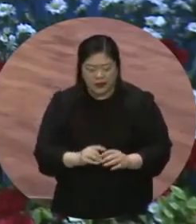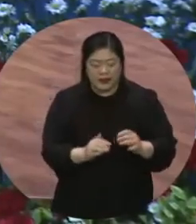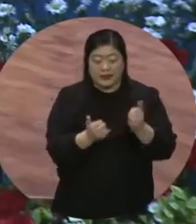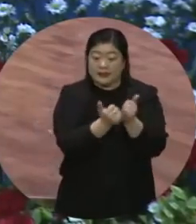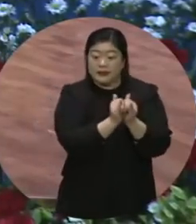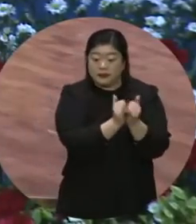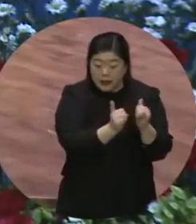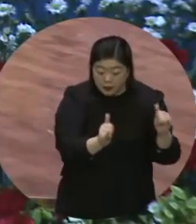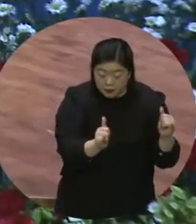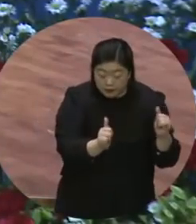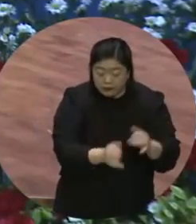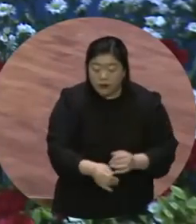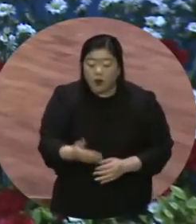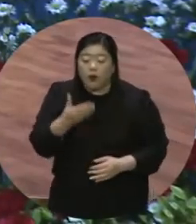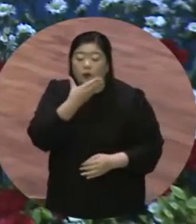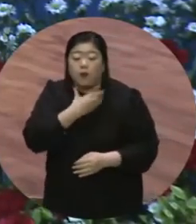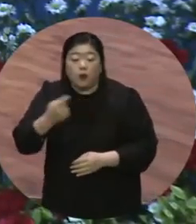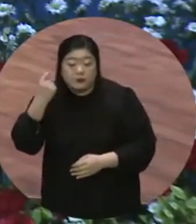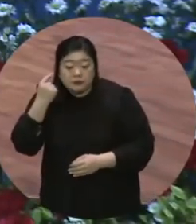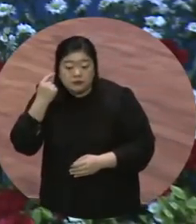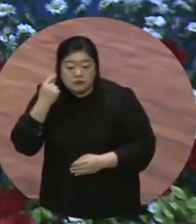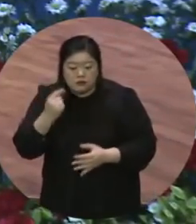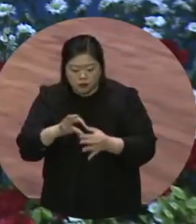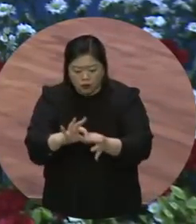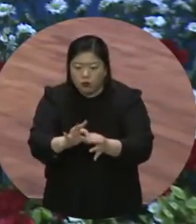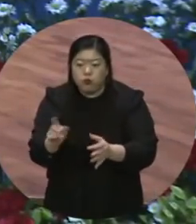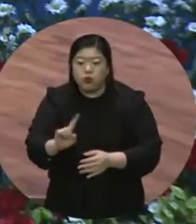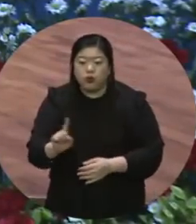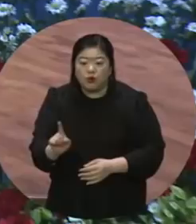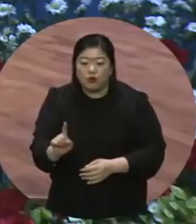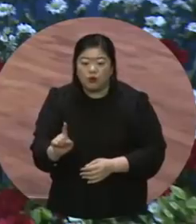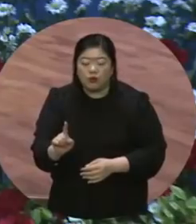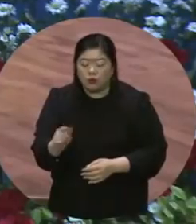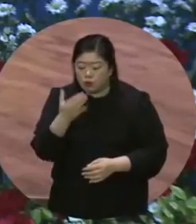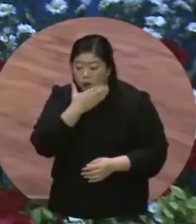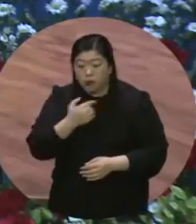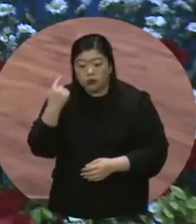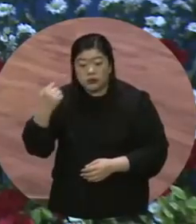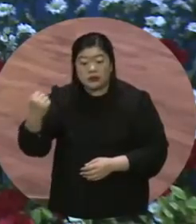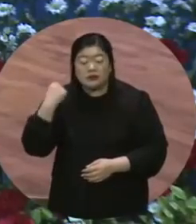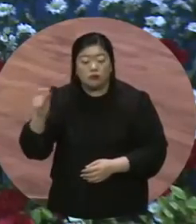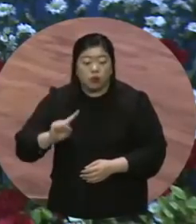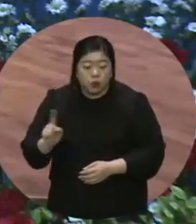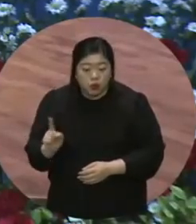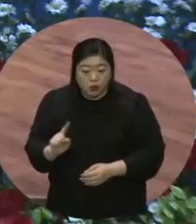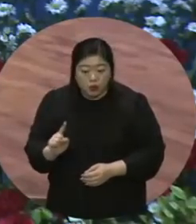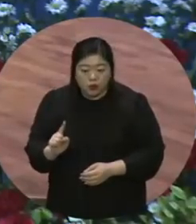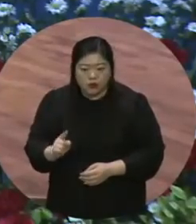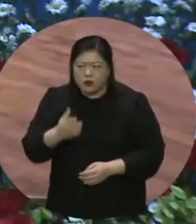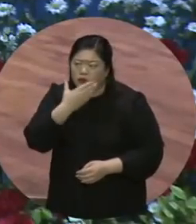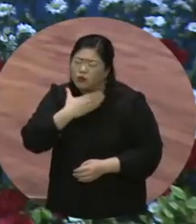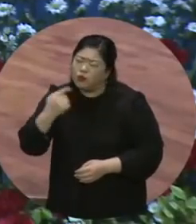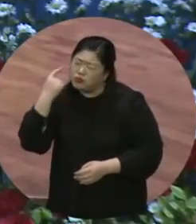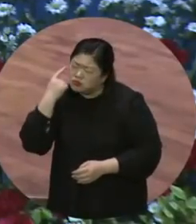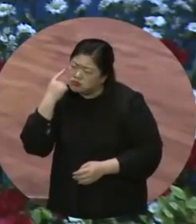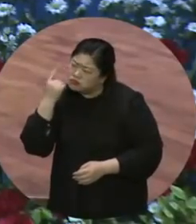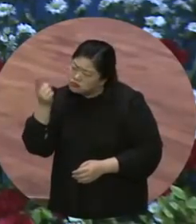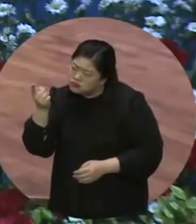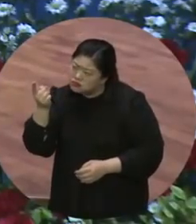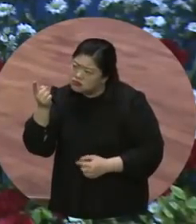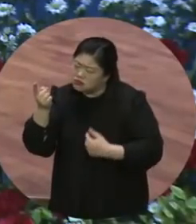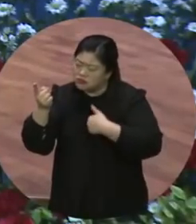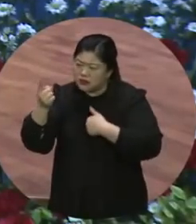복음이 필요한지 그 복음에는 어떤 능력이 있는지 복음이 각인 뿌리 체질이 된